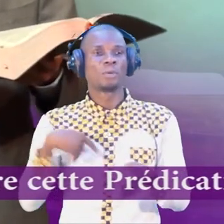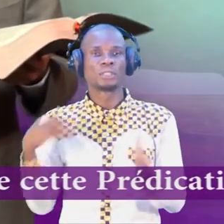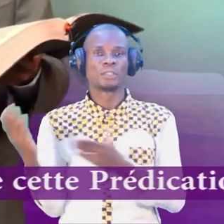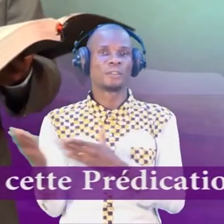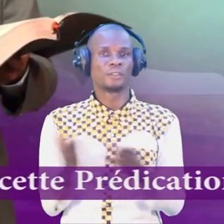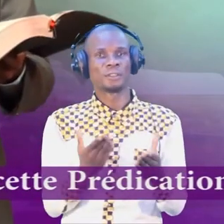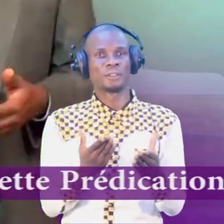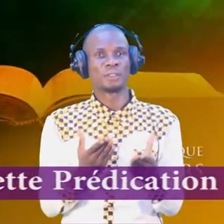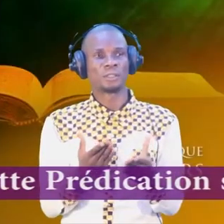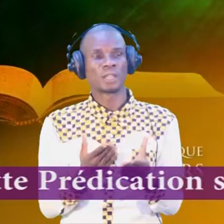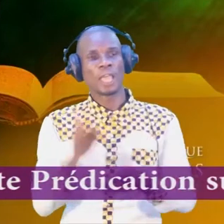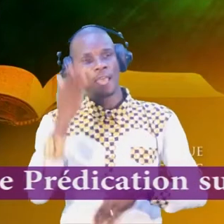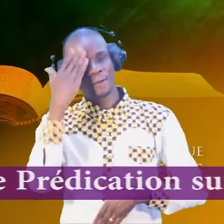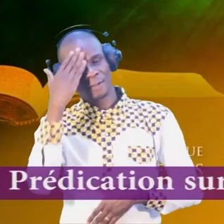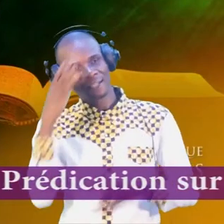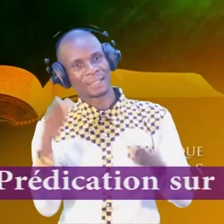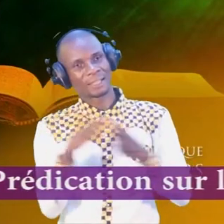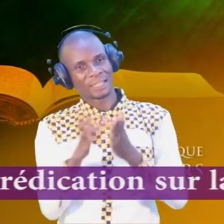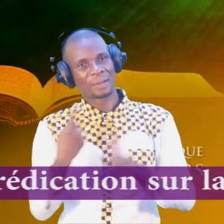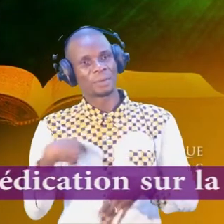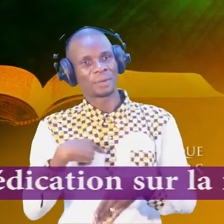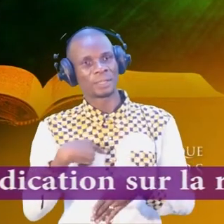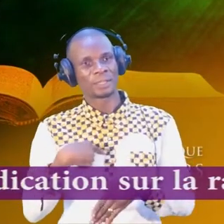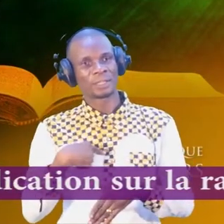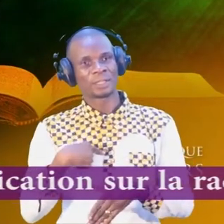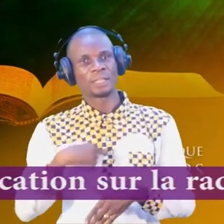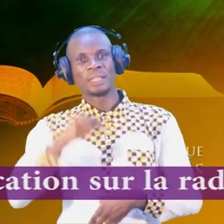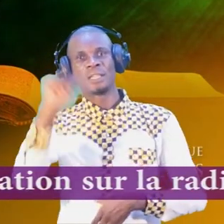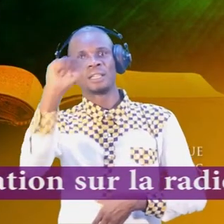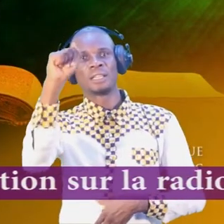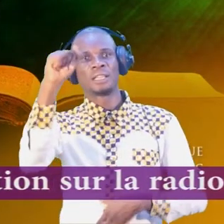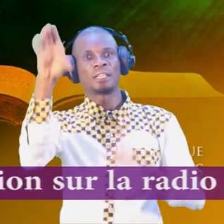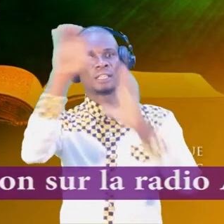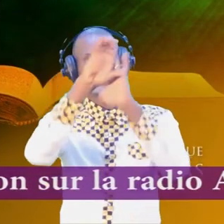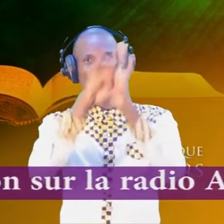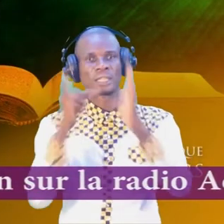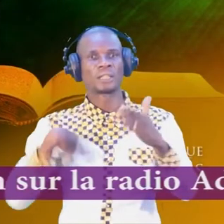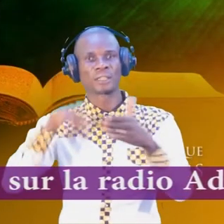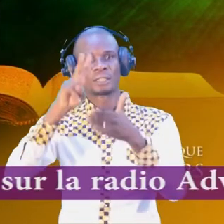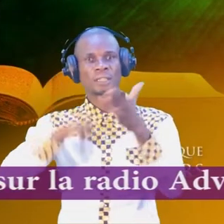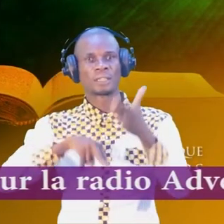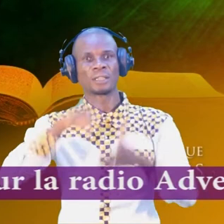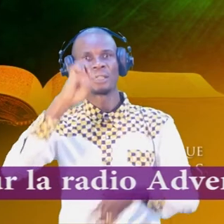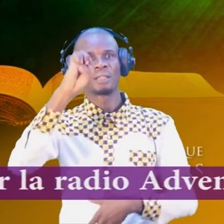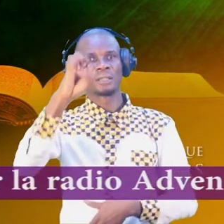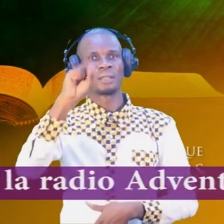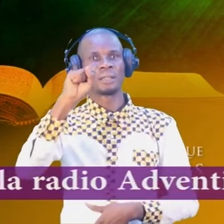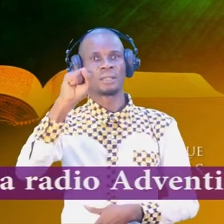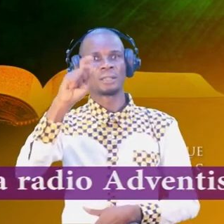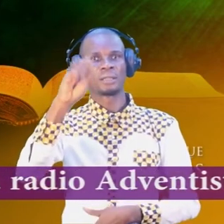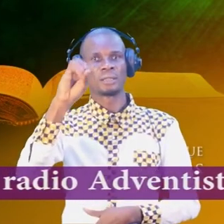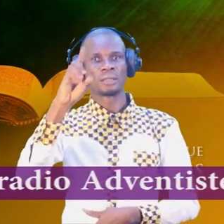kutoka 20 fungu la kwanza na pili nasema Mungu akanena maneno haya yote akasema mimi ni Bwana Mungu